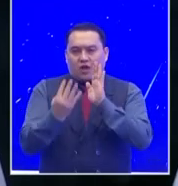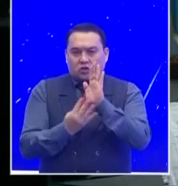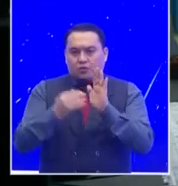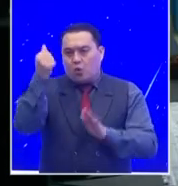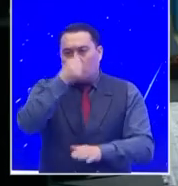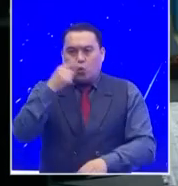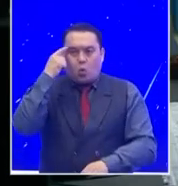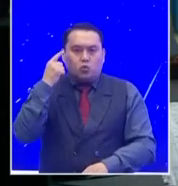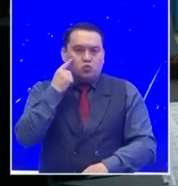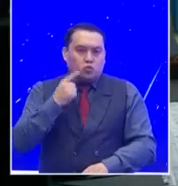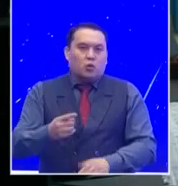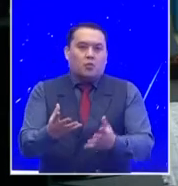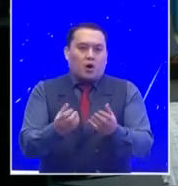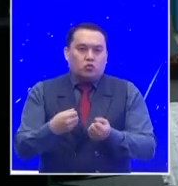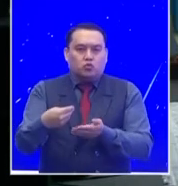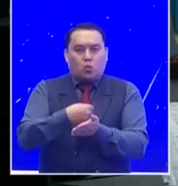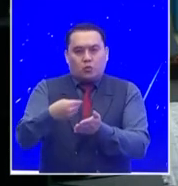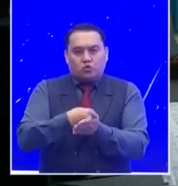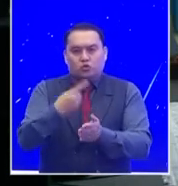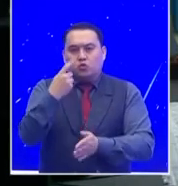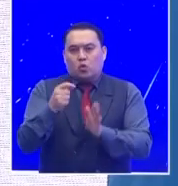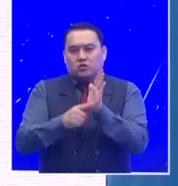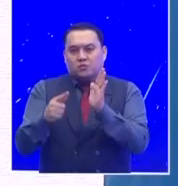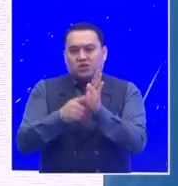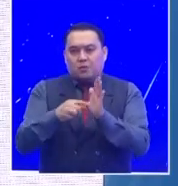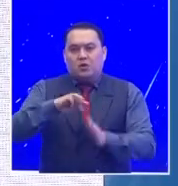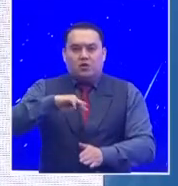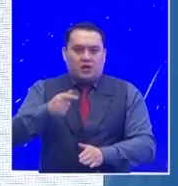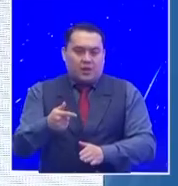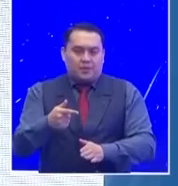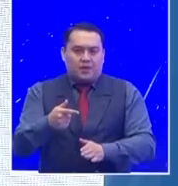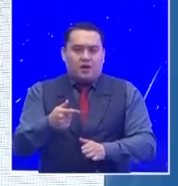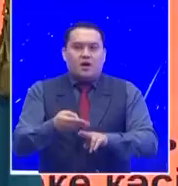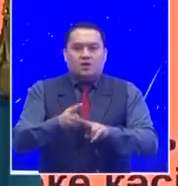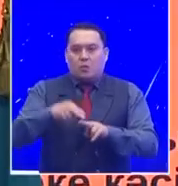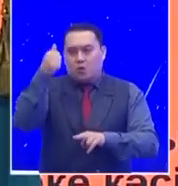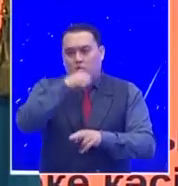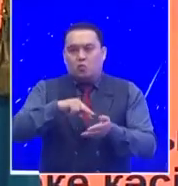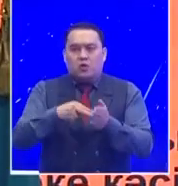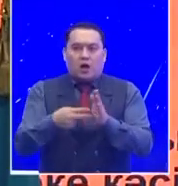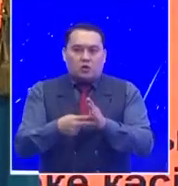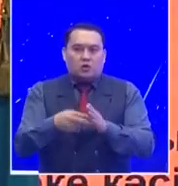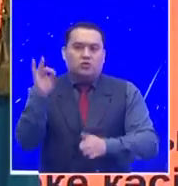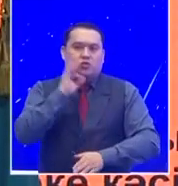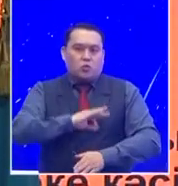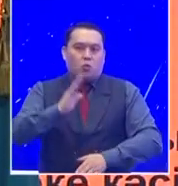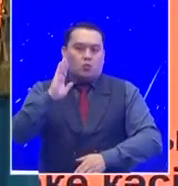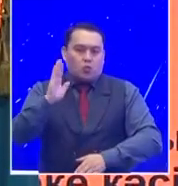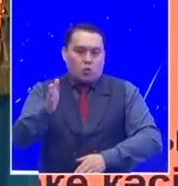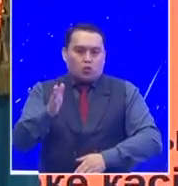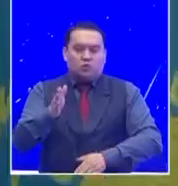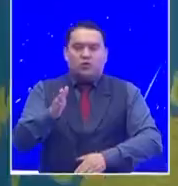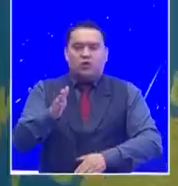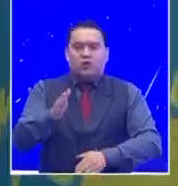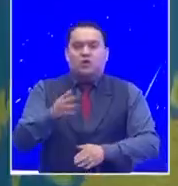году коксулские фермеры получили субсидии на сумму 177 миллионов тенге. В нынешнем году планка ожидает прибыли от этой отрасли